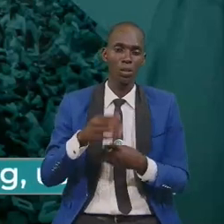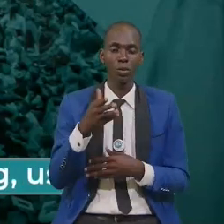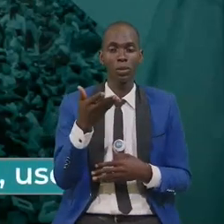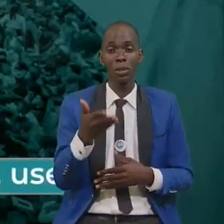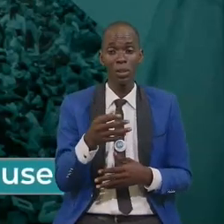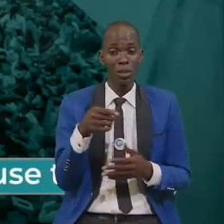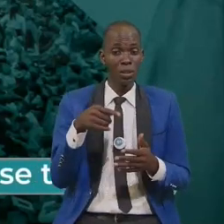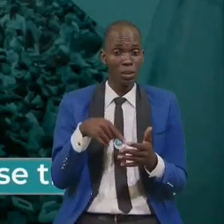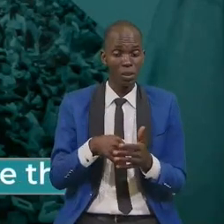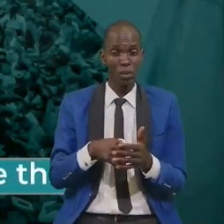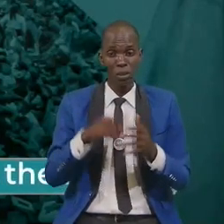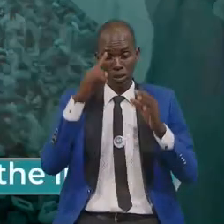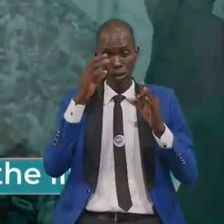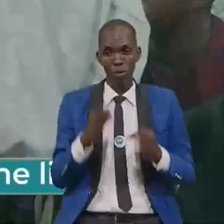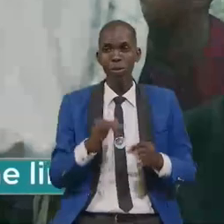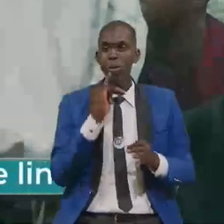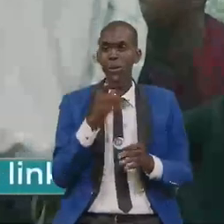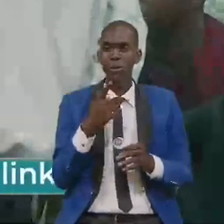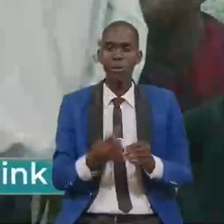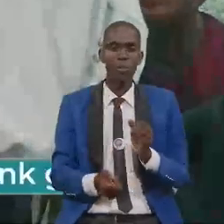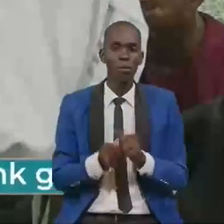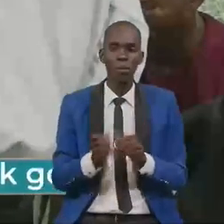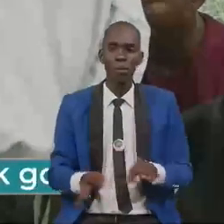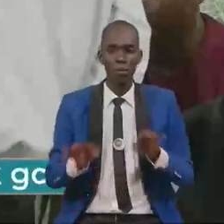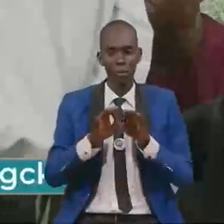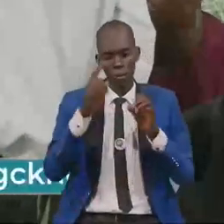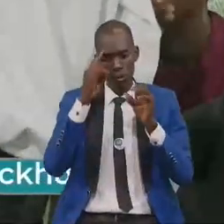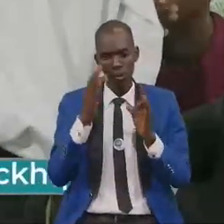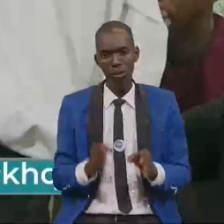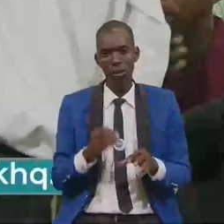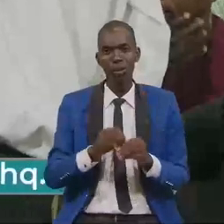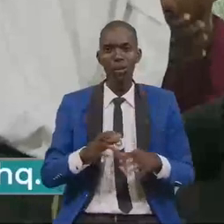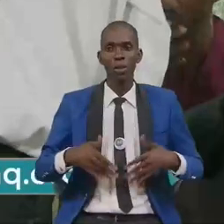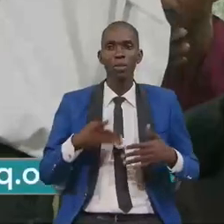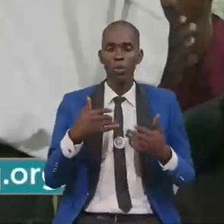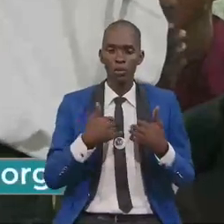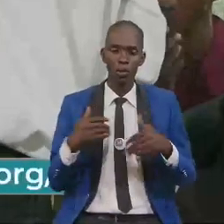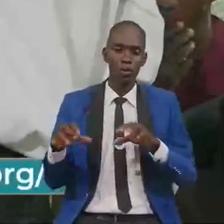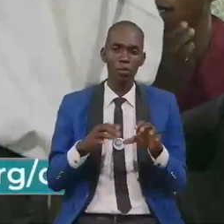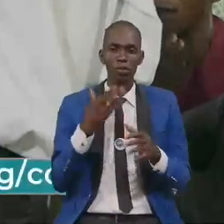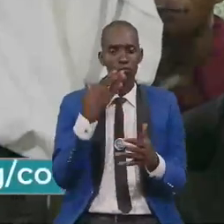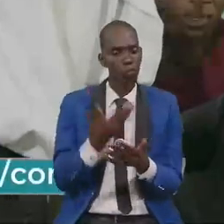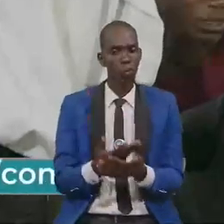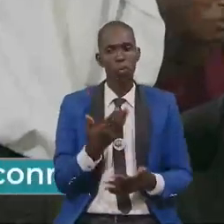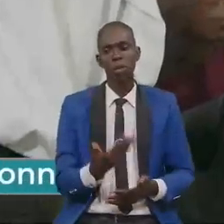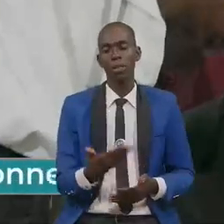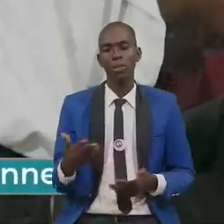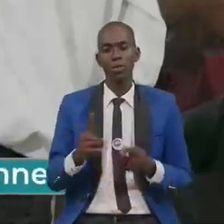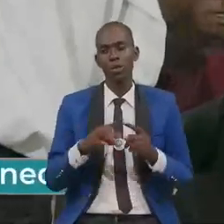alors pour vous qui avez le vos mains ce soir vous avez pris la plus bonne décision donc laissez les